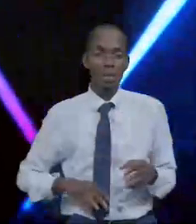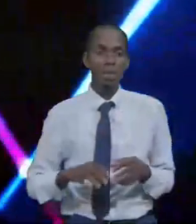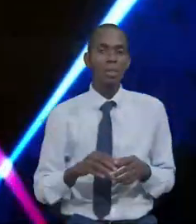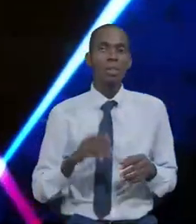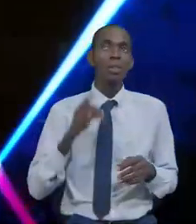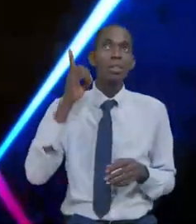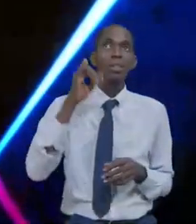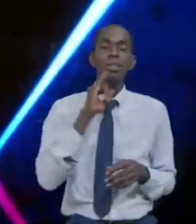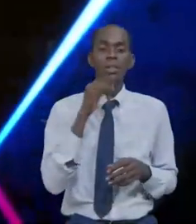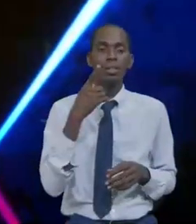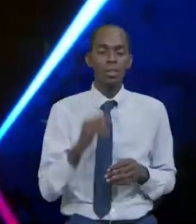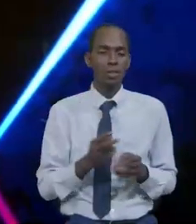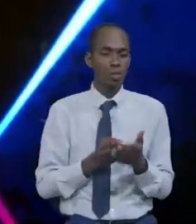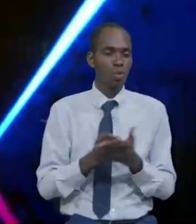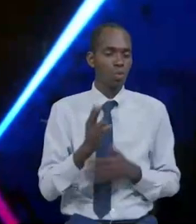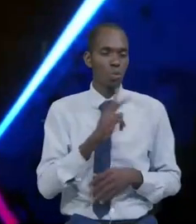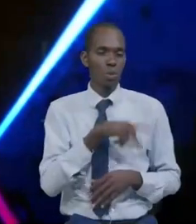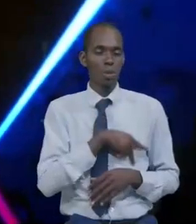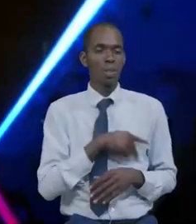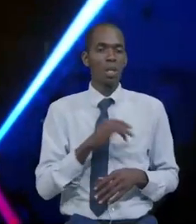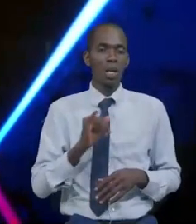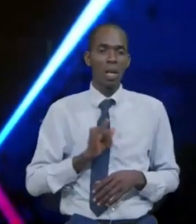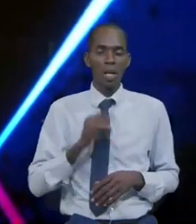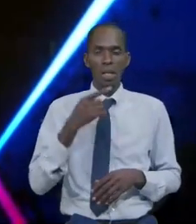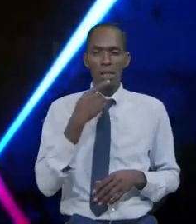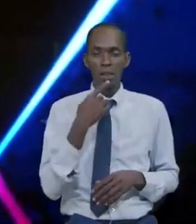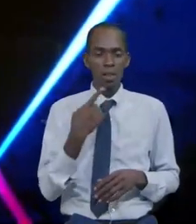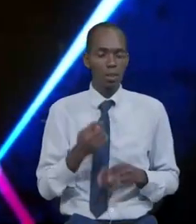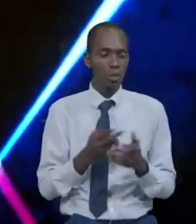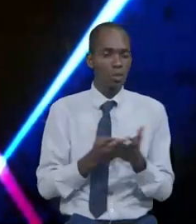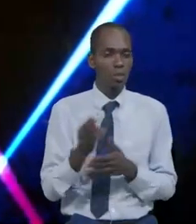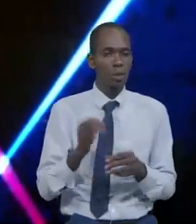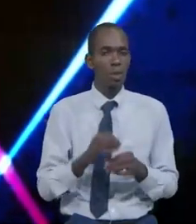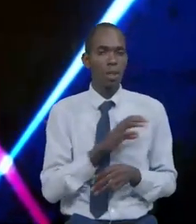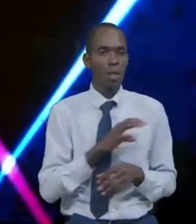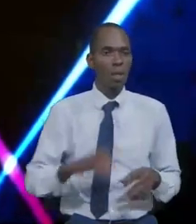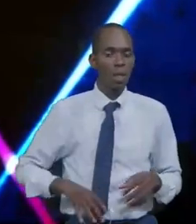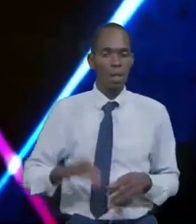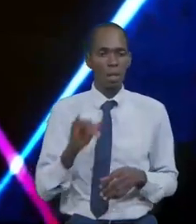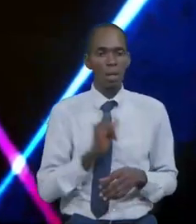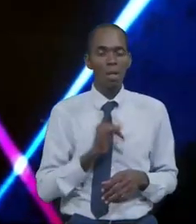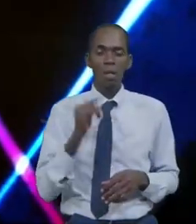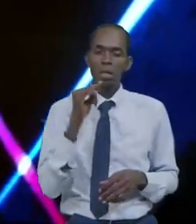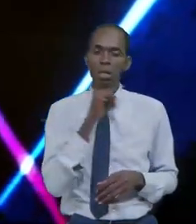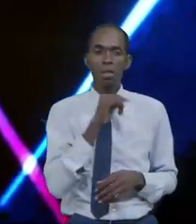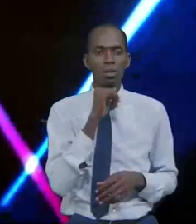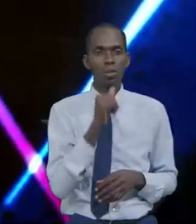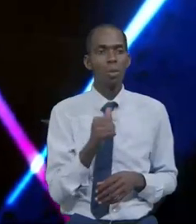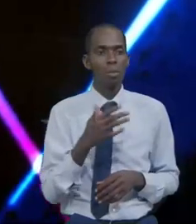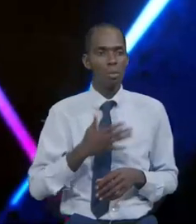vérité personnifiée. Je dis la vérité en Christ, je ne mens point.